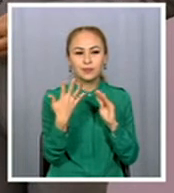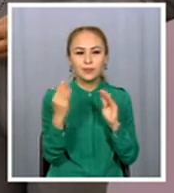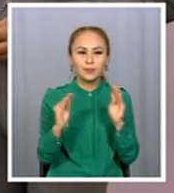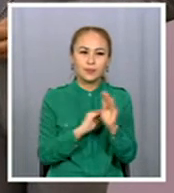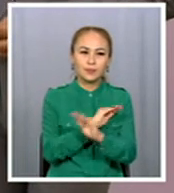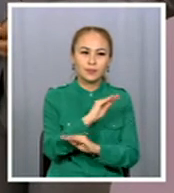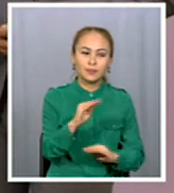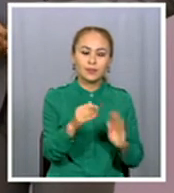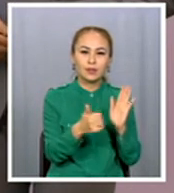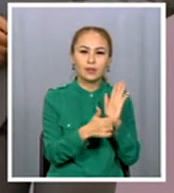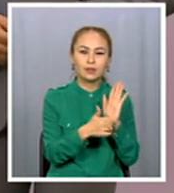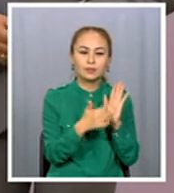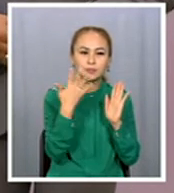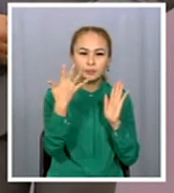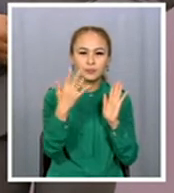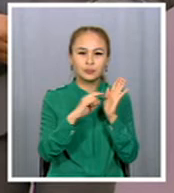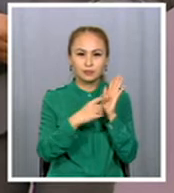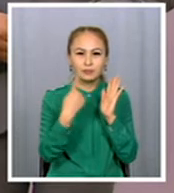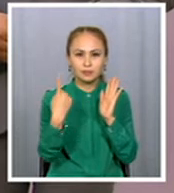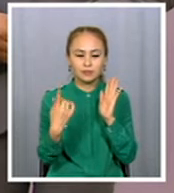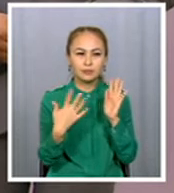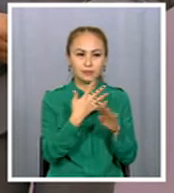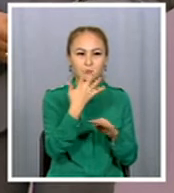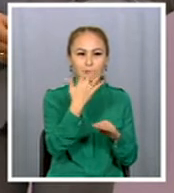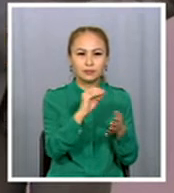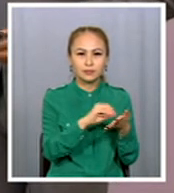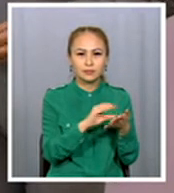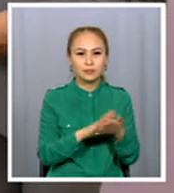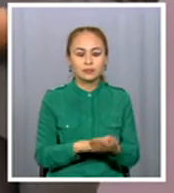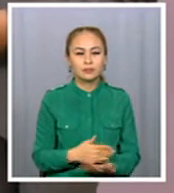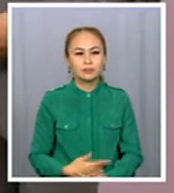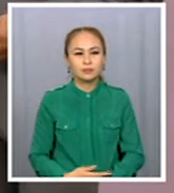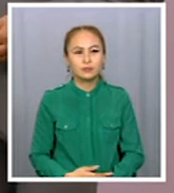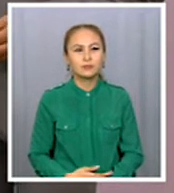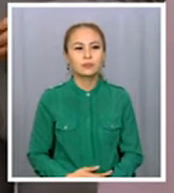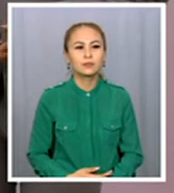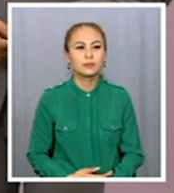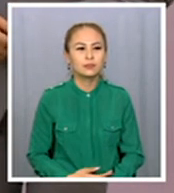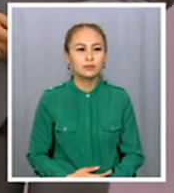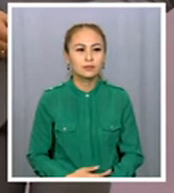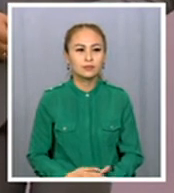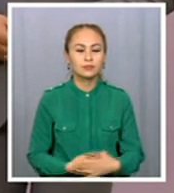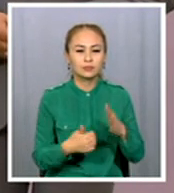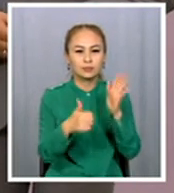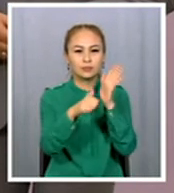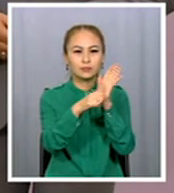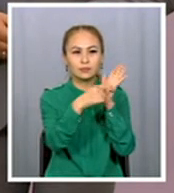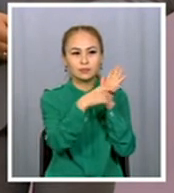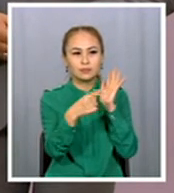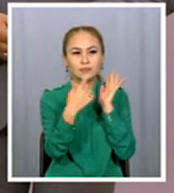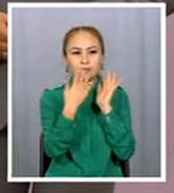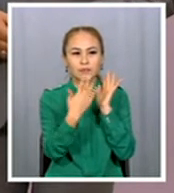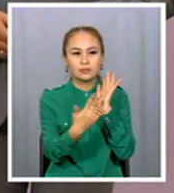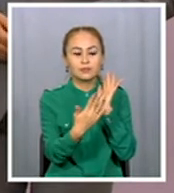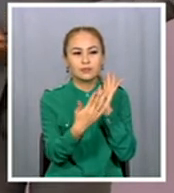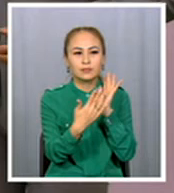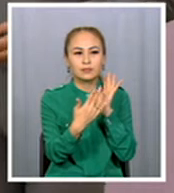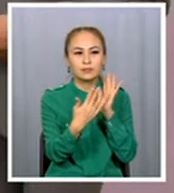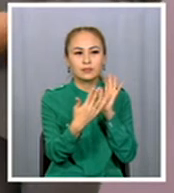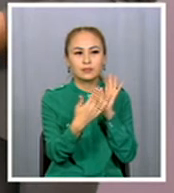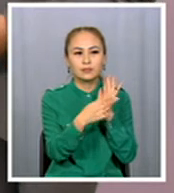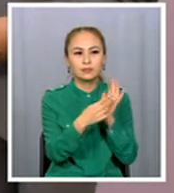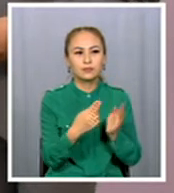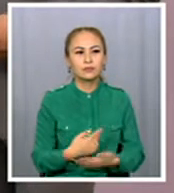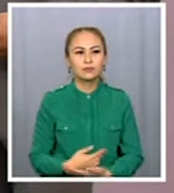соң, 1 мен 5-тің көбейтіндісін табамыз. Көбейтіндінің мәні 5-ке тең. Ал 6-дан 5-ті азайтсақ, айырманың